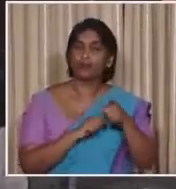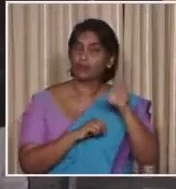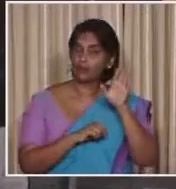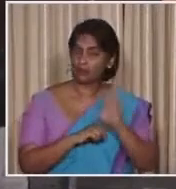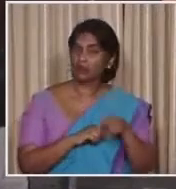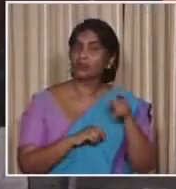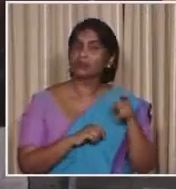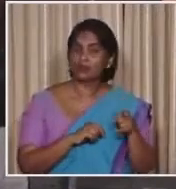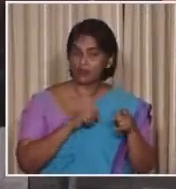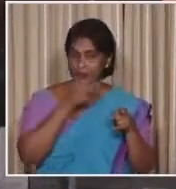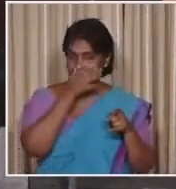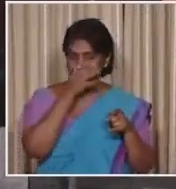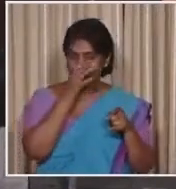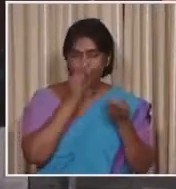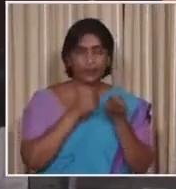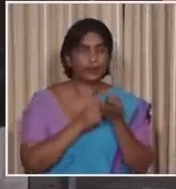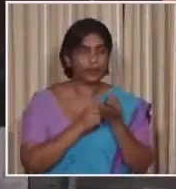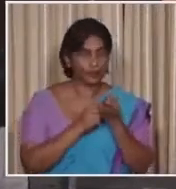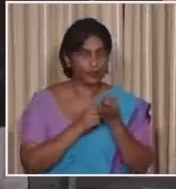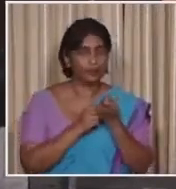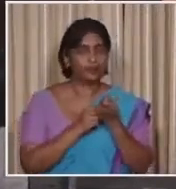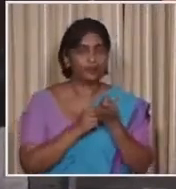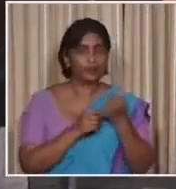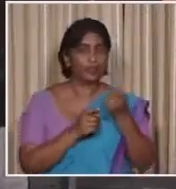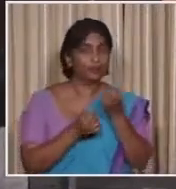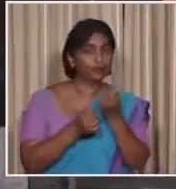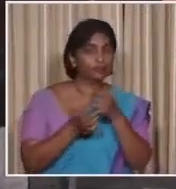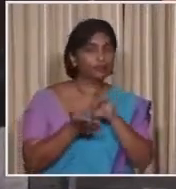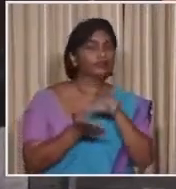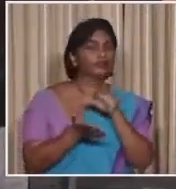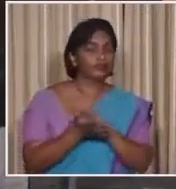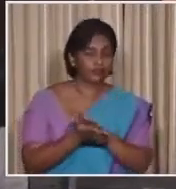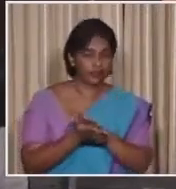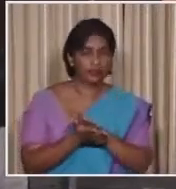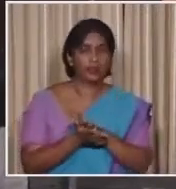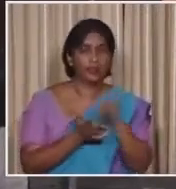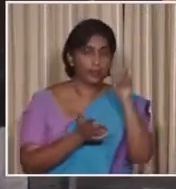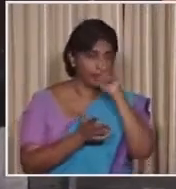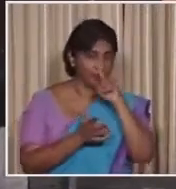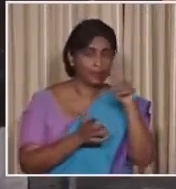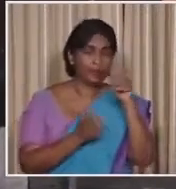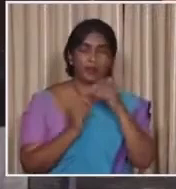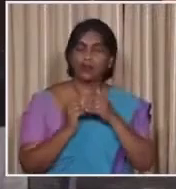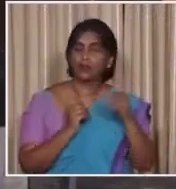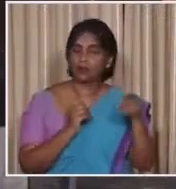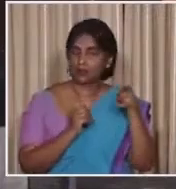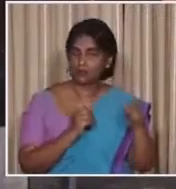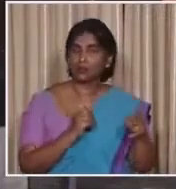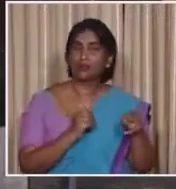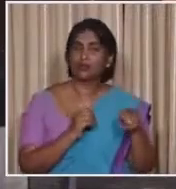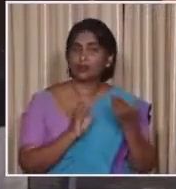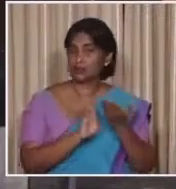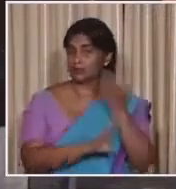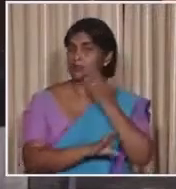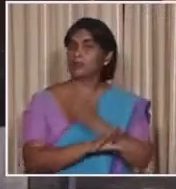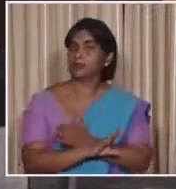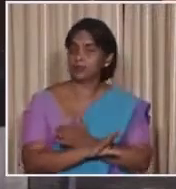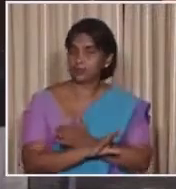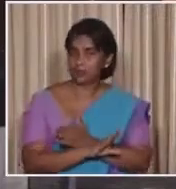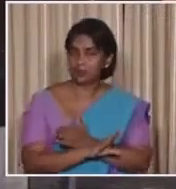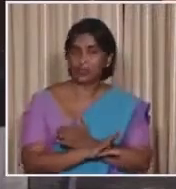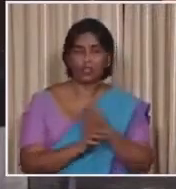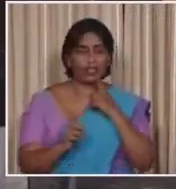விலைகளை நீங்கள் தீர்மானிக்கின்றீர்கள். ஒரு மாசம் முன்னதாகவே விதைத்து அறுவடை